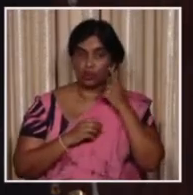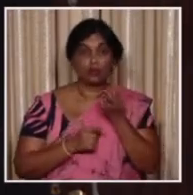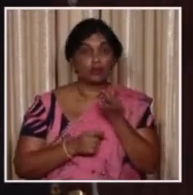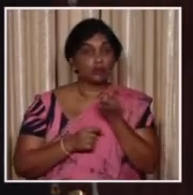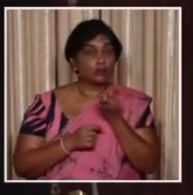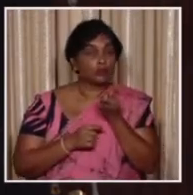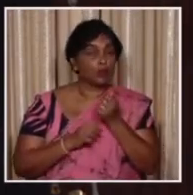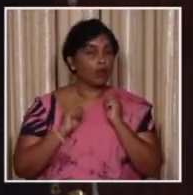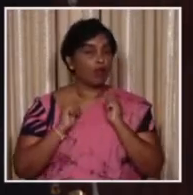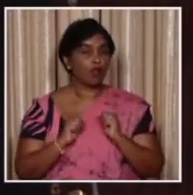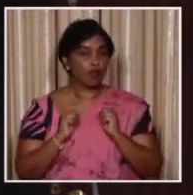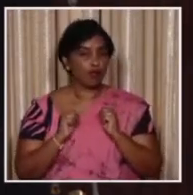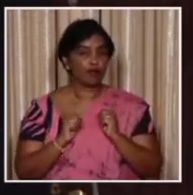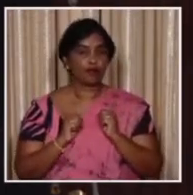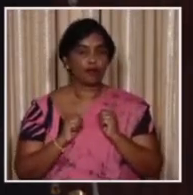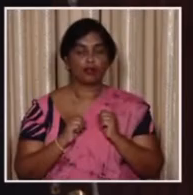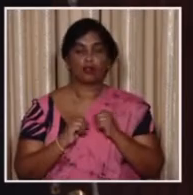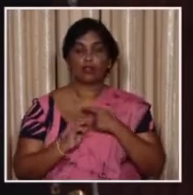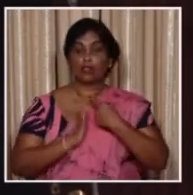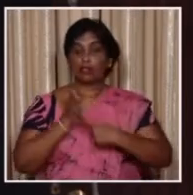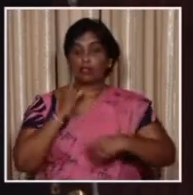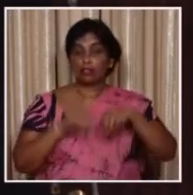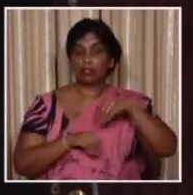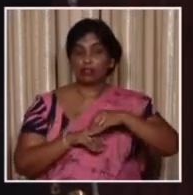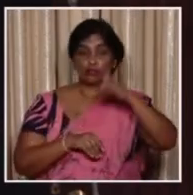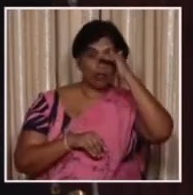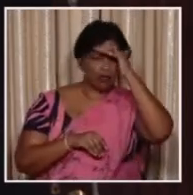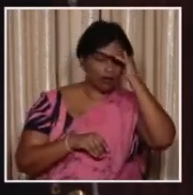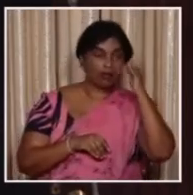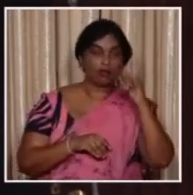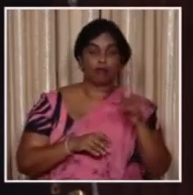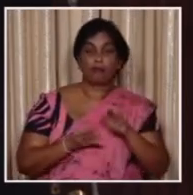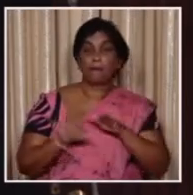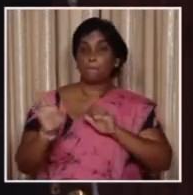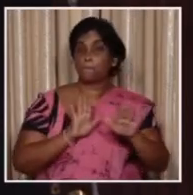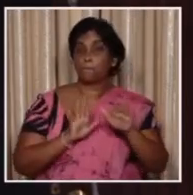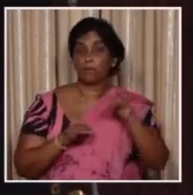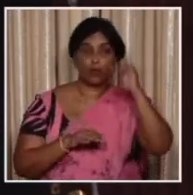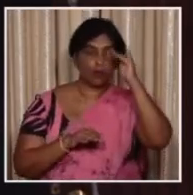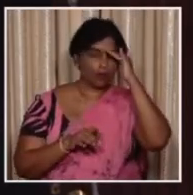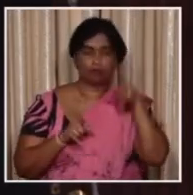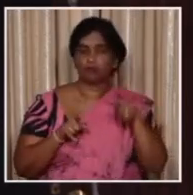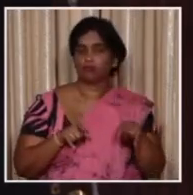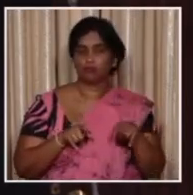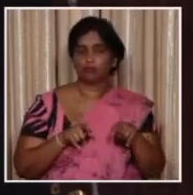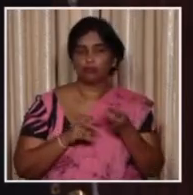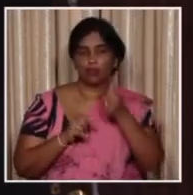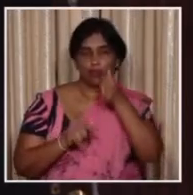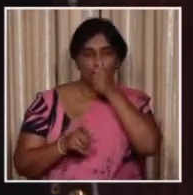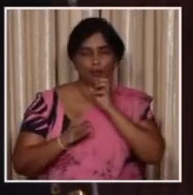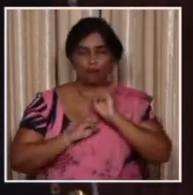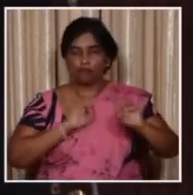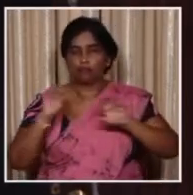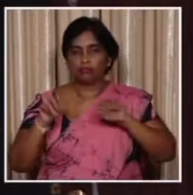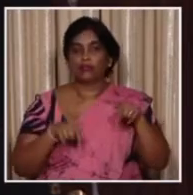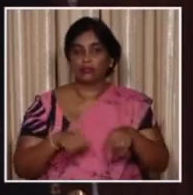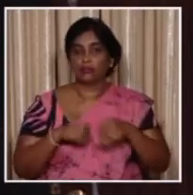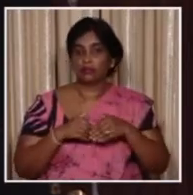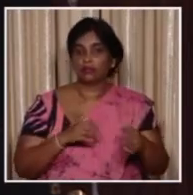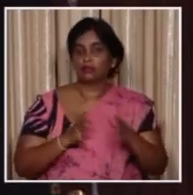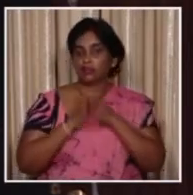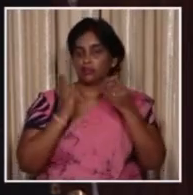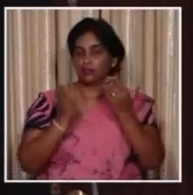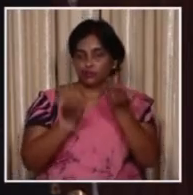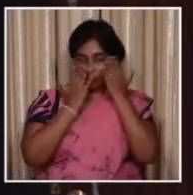සල්ලි කොහමද මේ දේශපාලන නායකත්වය සහ පරිපාලන නායකත්වය අරා පිල්ලි යවන්න කියන එක පිළිබඳව අද